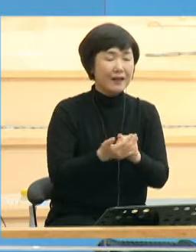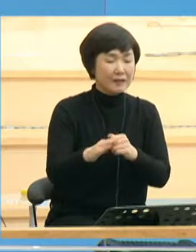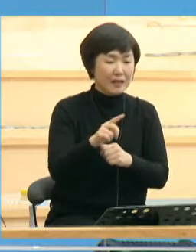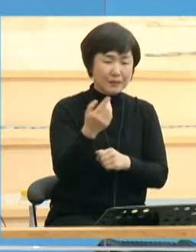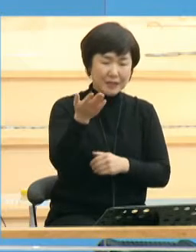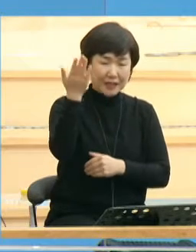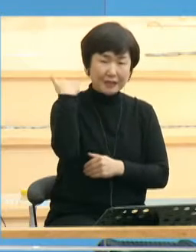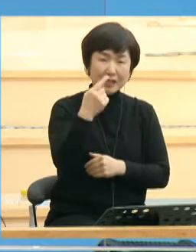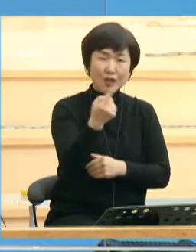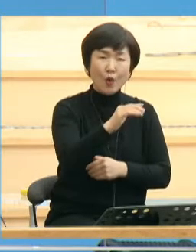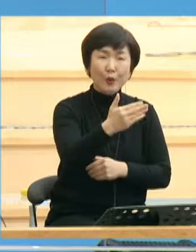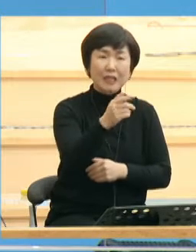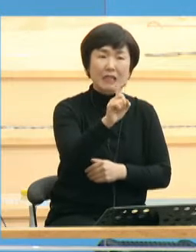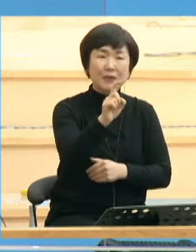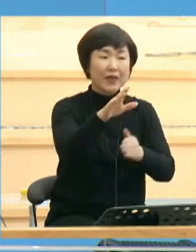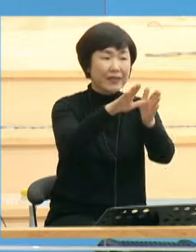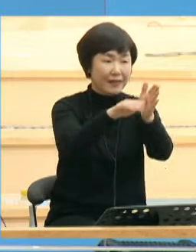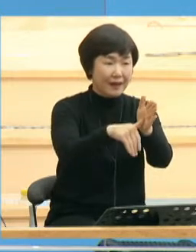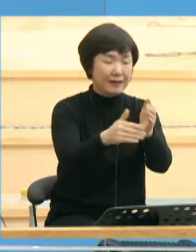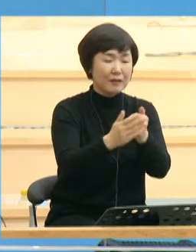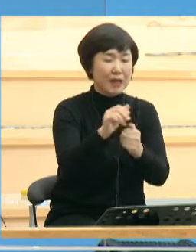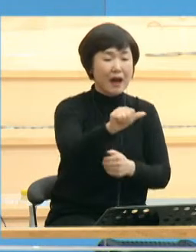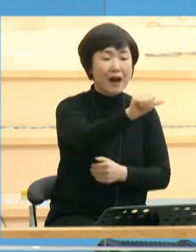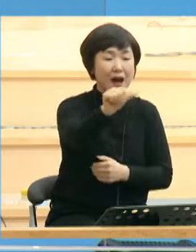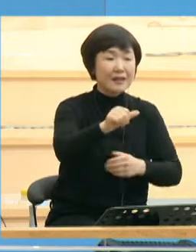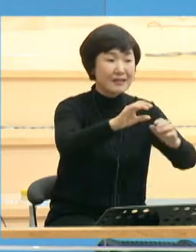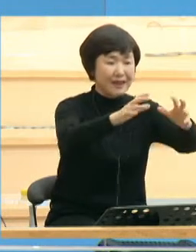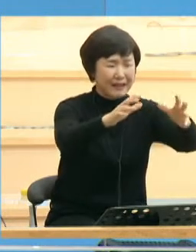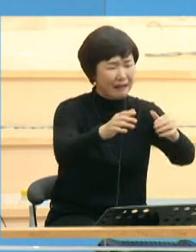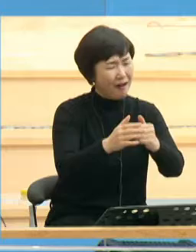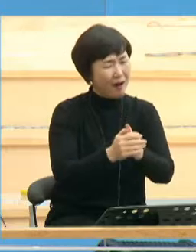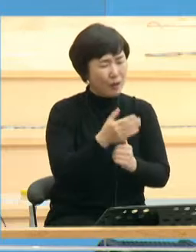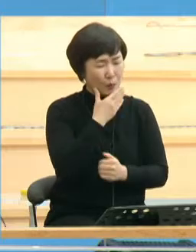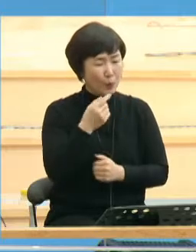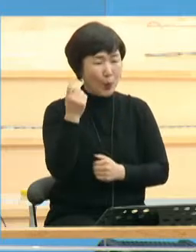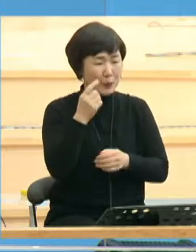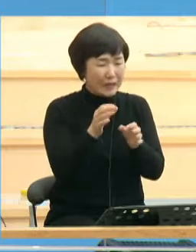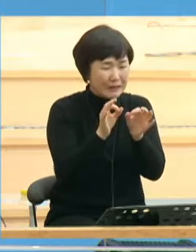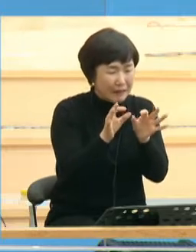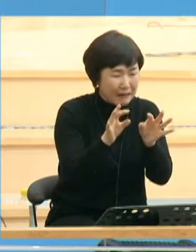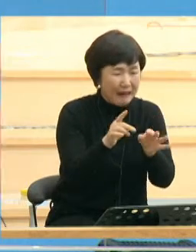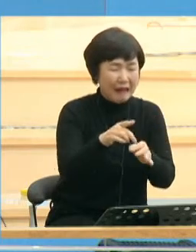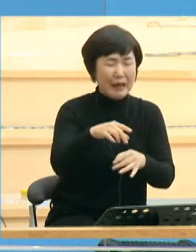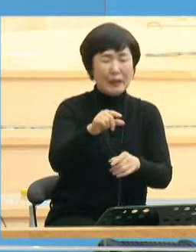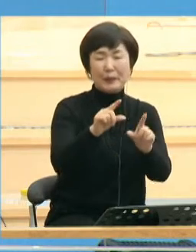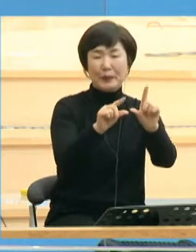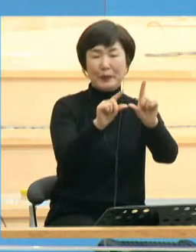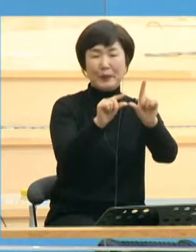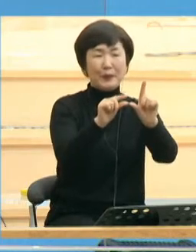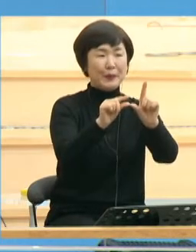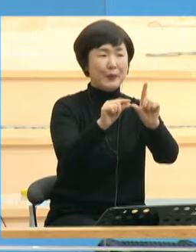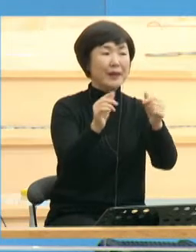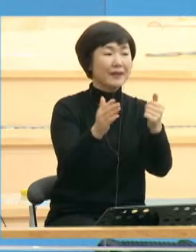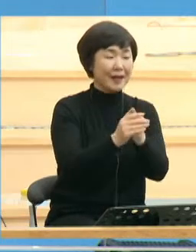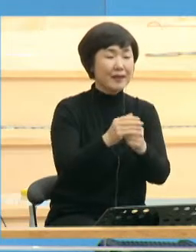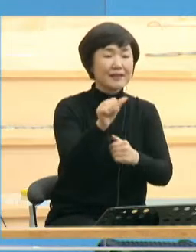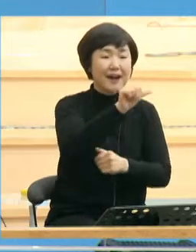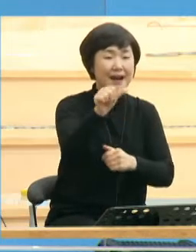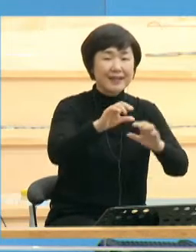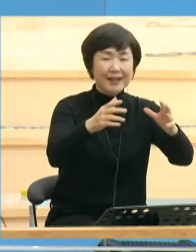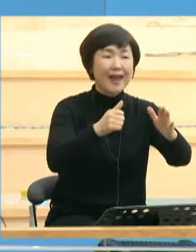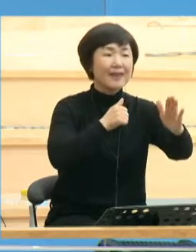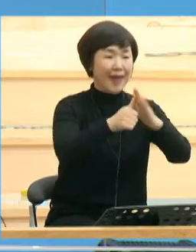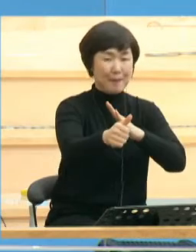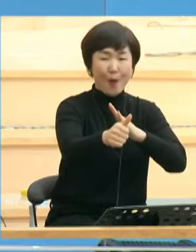1900년 도초 기니까 아시아권의 성견 아직 미미 하잖아요 그래서 아시아권을 대표해서 참사 한